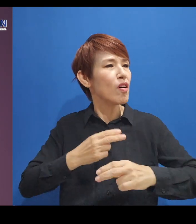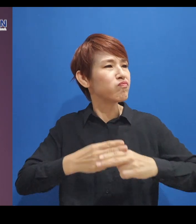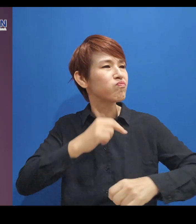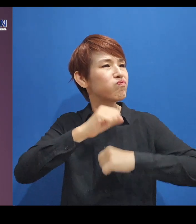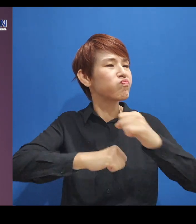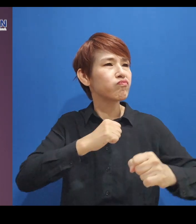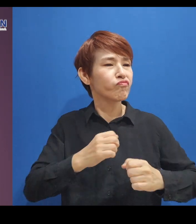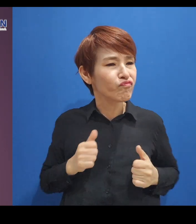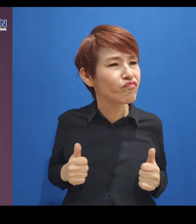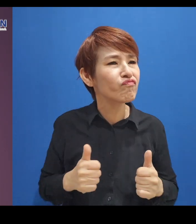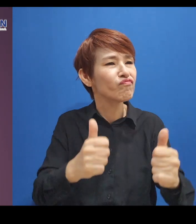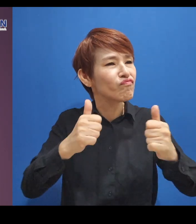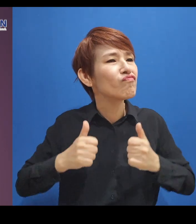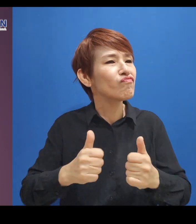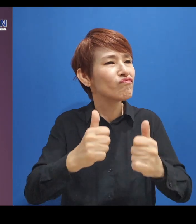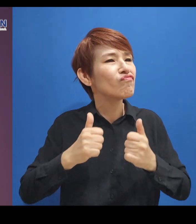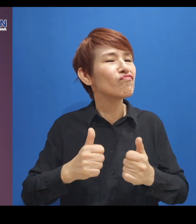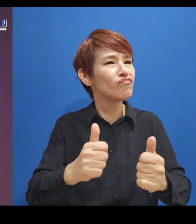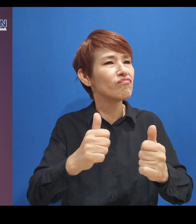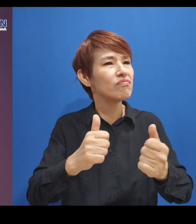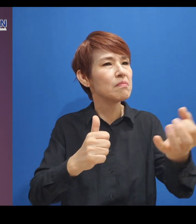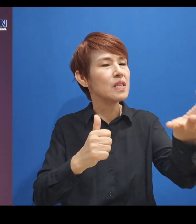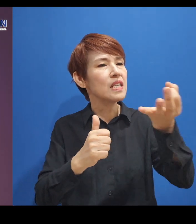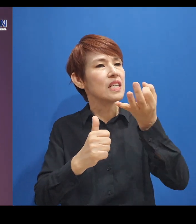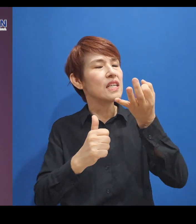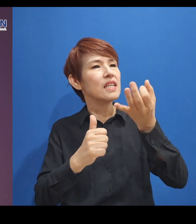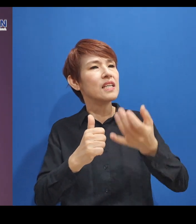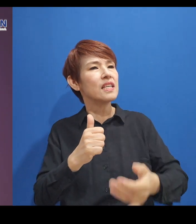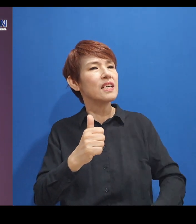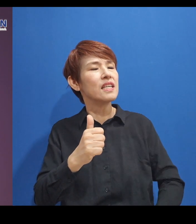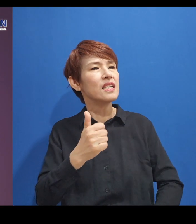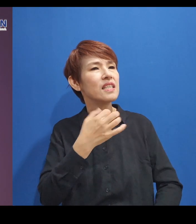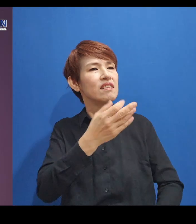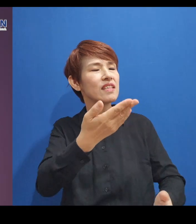나는 열심히 했는데 남들은 상처투성이야.